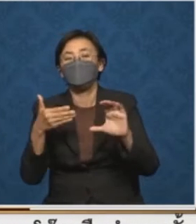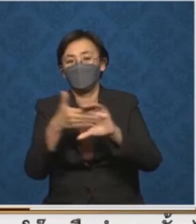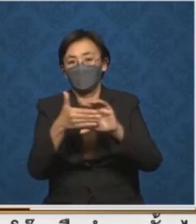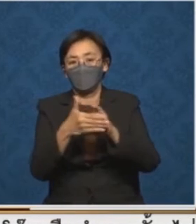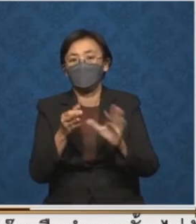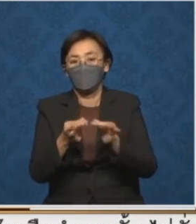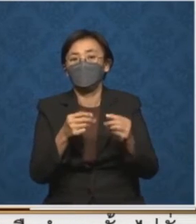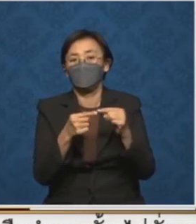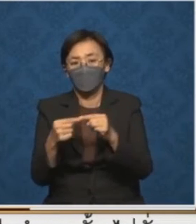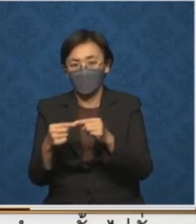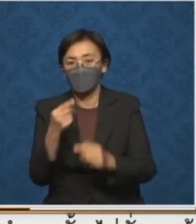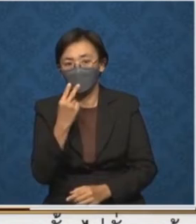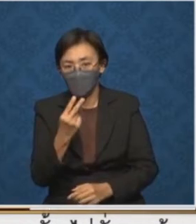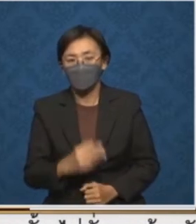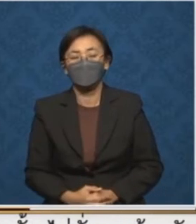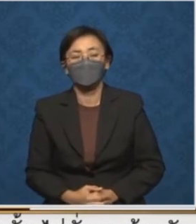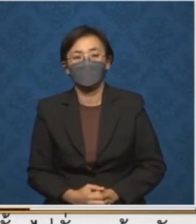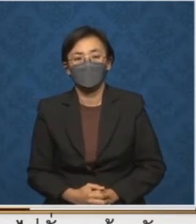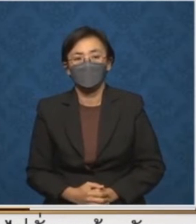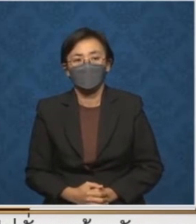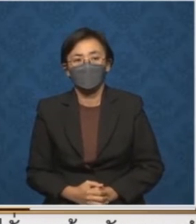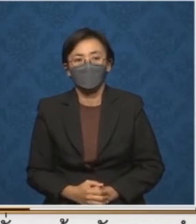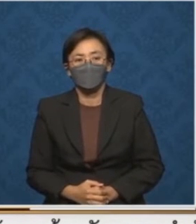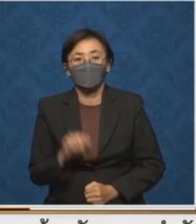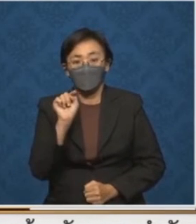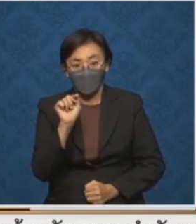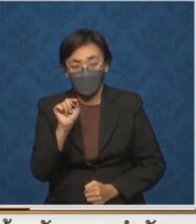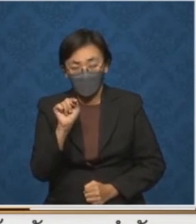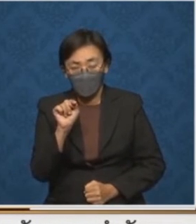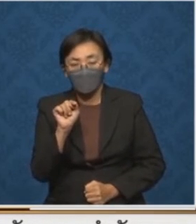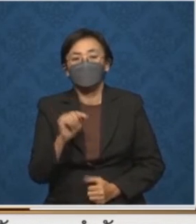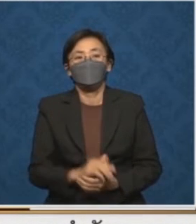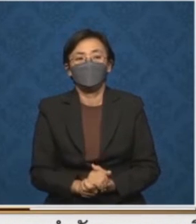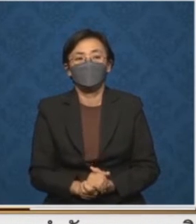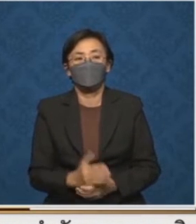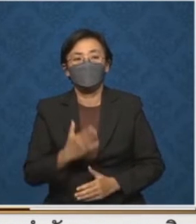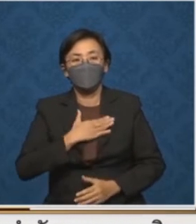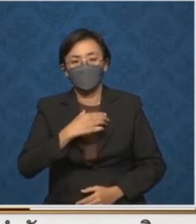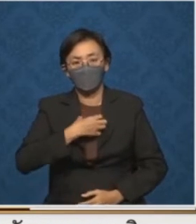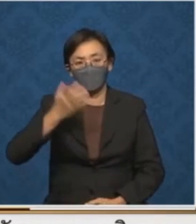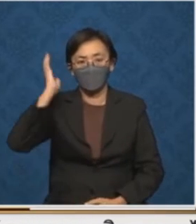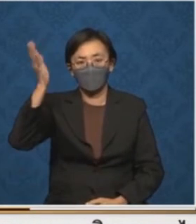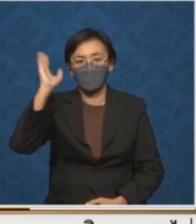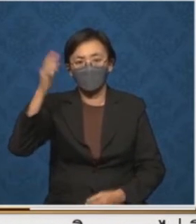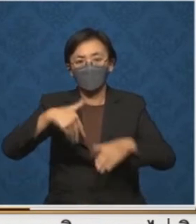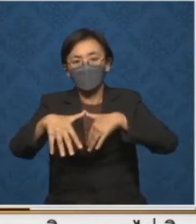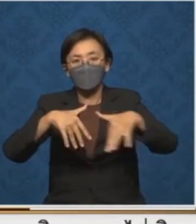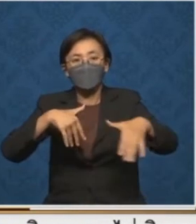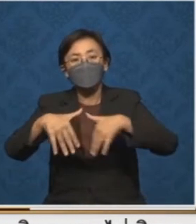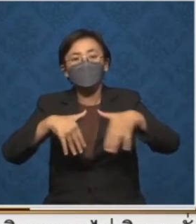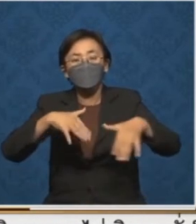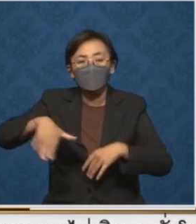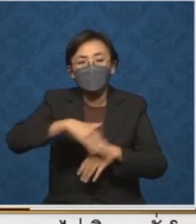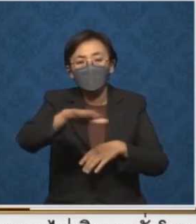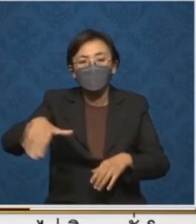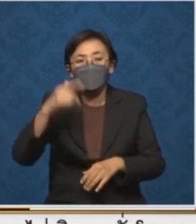inovacท่ไปดูแผ่นต่อไปครับไ้นี้เป็นผลรับแผ่นเมื่อกี้ถูกแลเป็สองบน